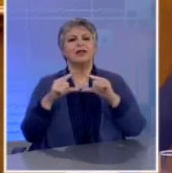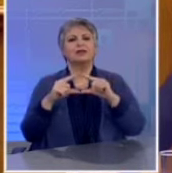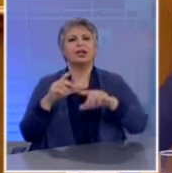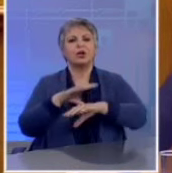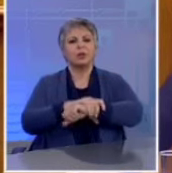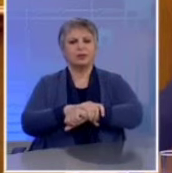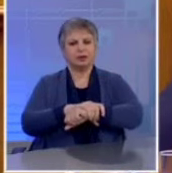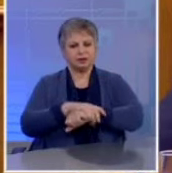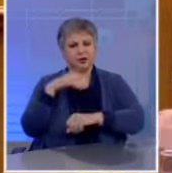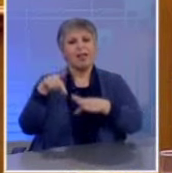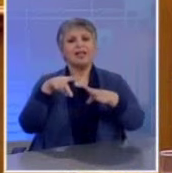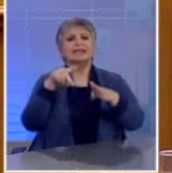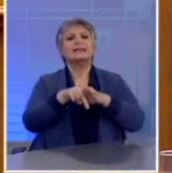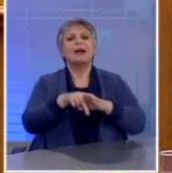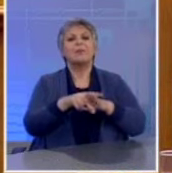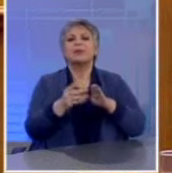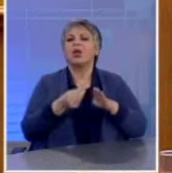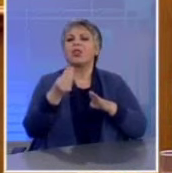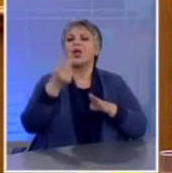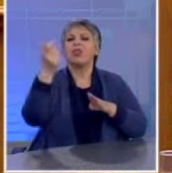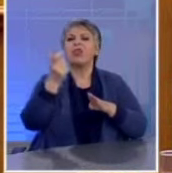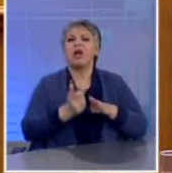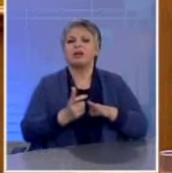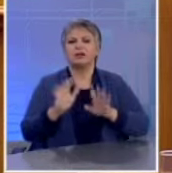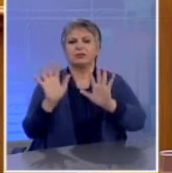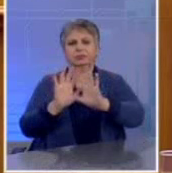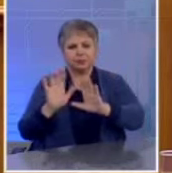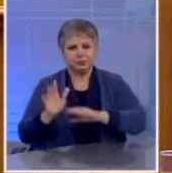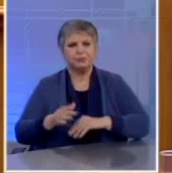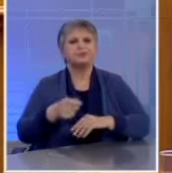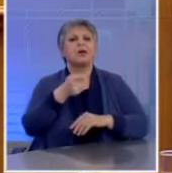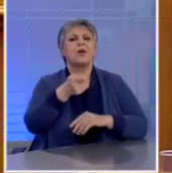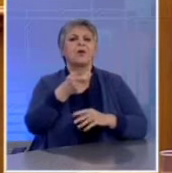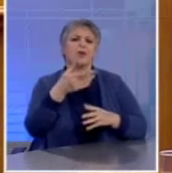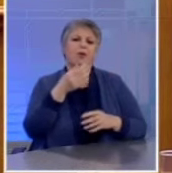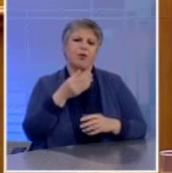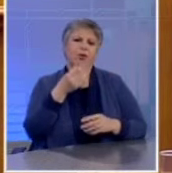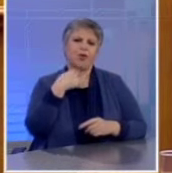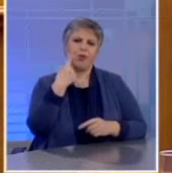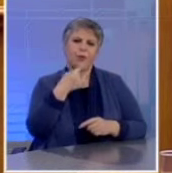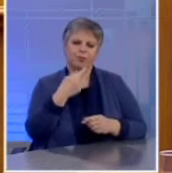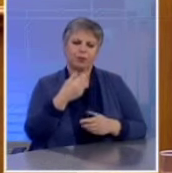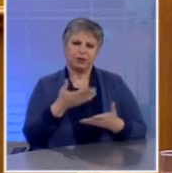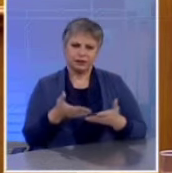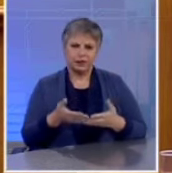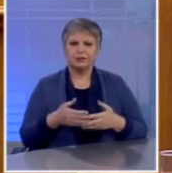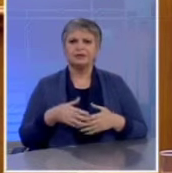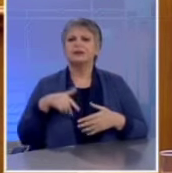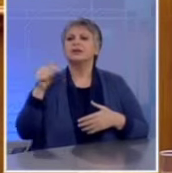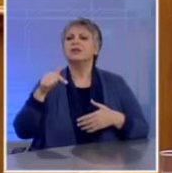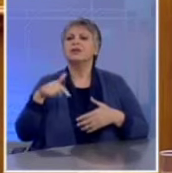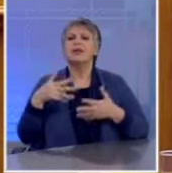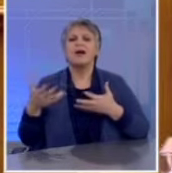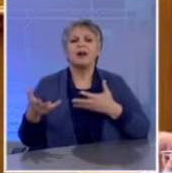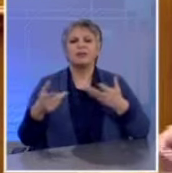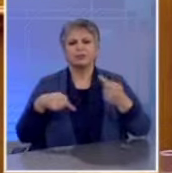τάιζαν με δάνεια τα ΜΜΕ και τα κόμματα. Τα κόμματα υποστήριζαν τις τράπεζες και τις διοικήσεις τους με